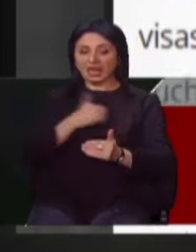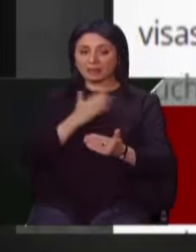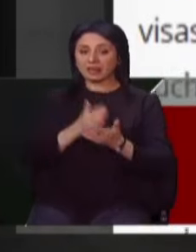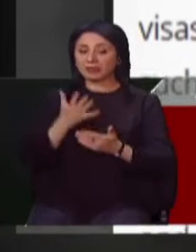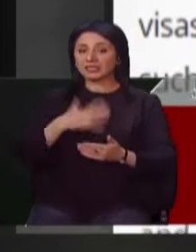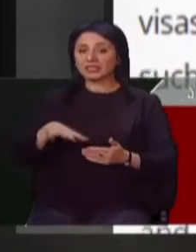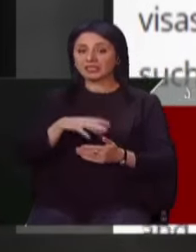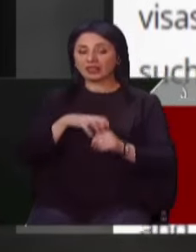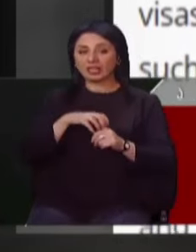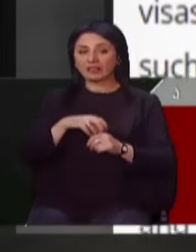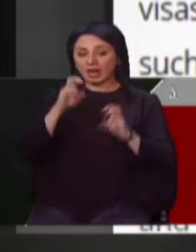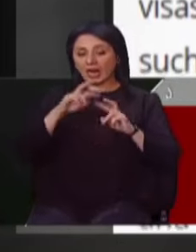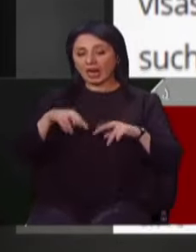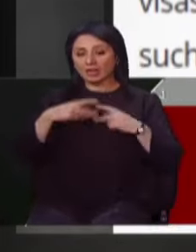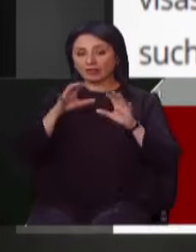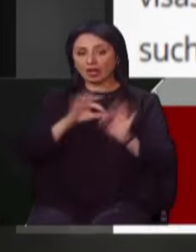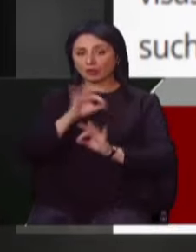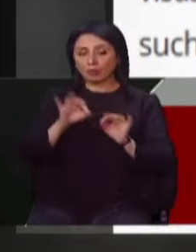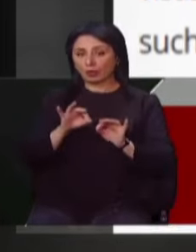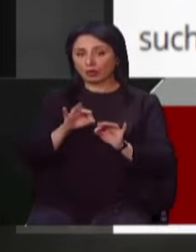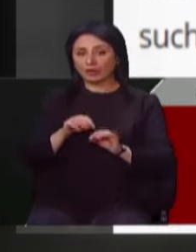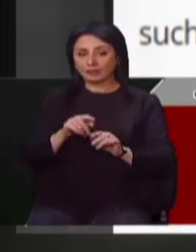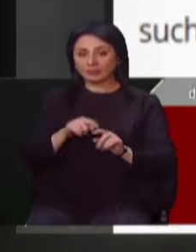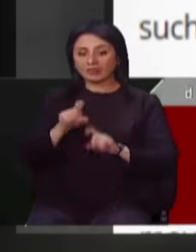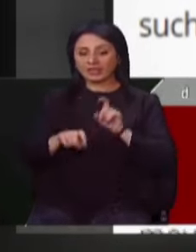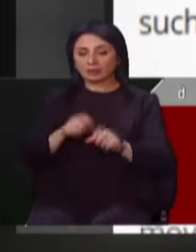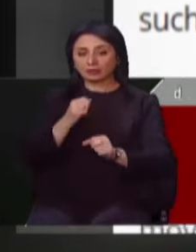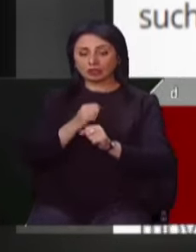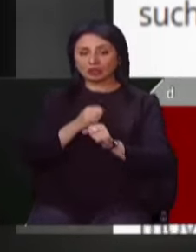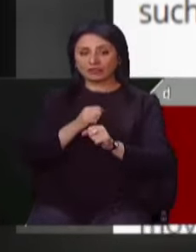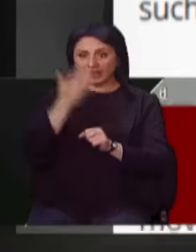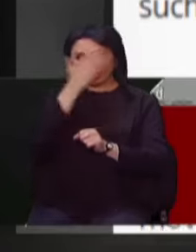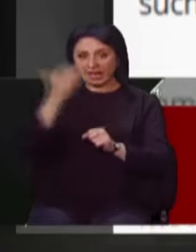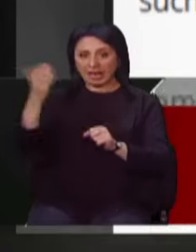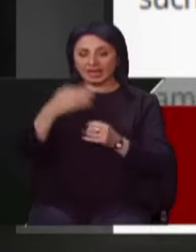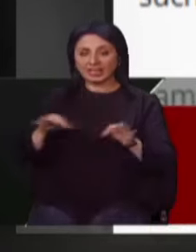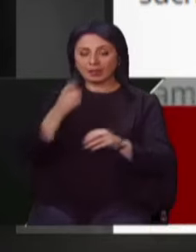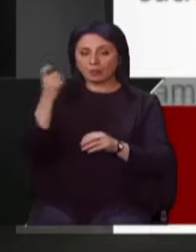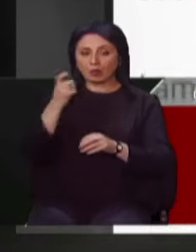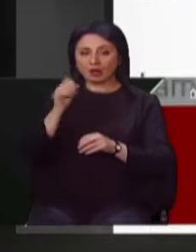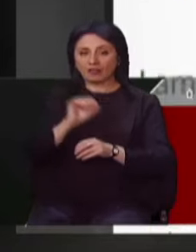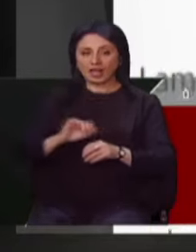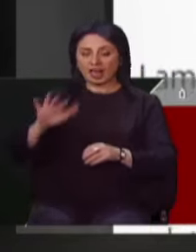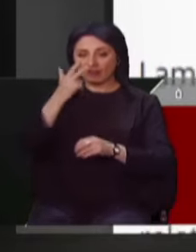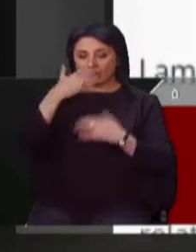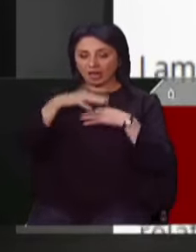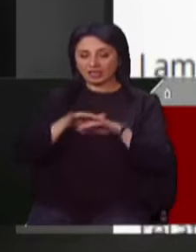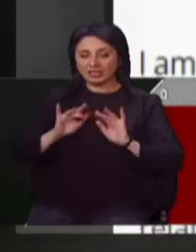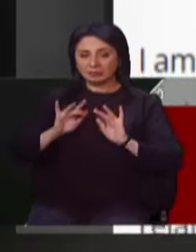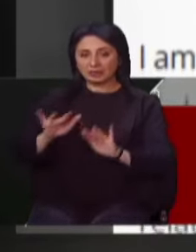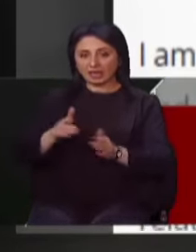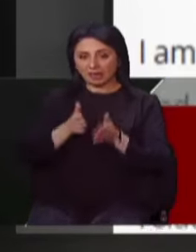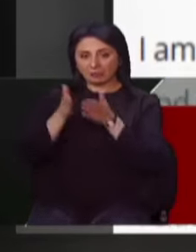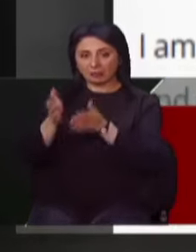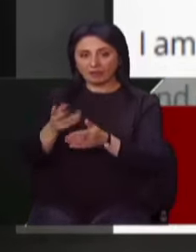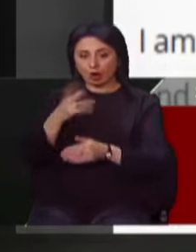რომ საქართველოს ლიდერები გადახედავენ კანონპროექტს და გადადგამენ ნაბიჯებს ერის დემოკრატიული და ევროატლანტიკური